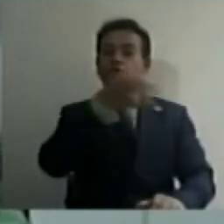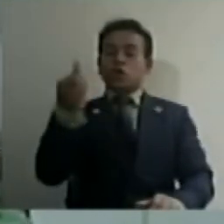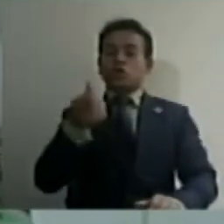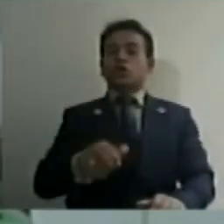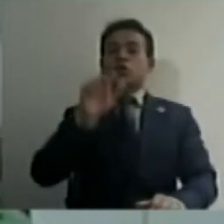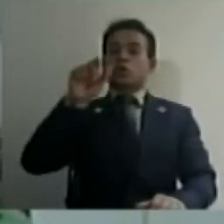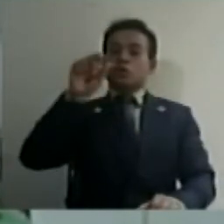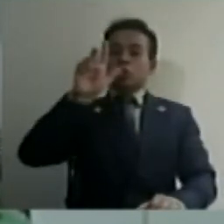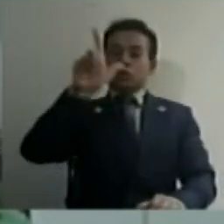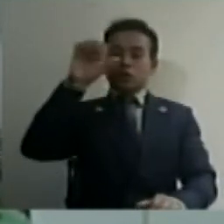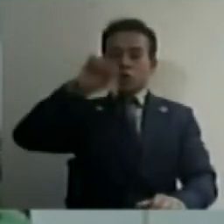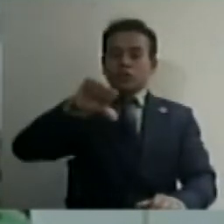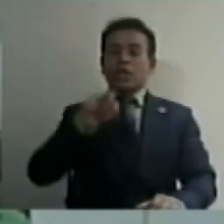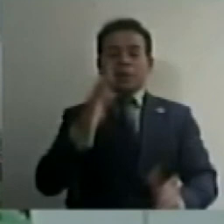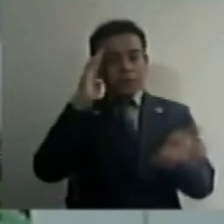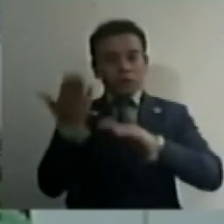6,262 জন।